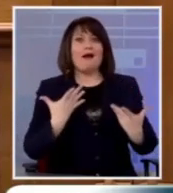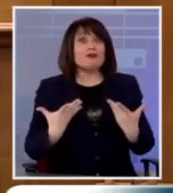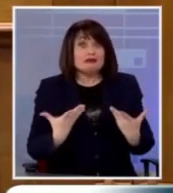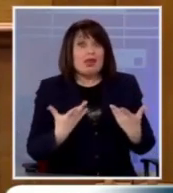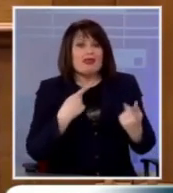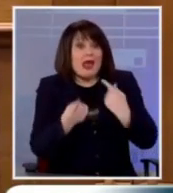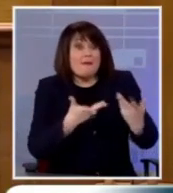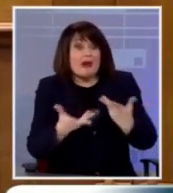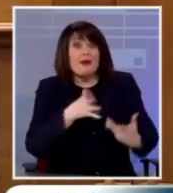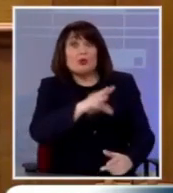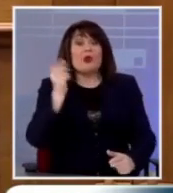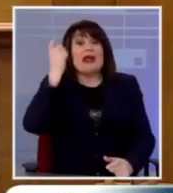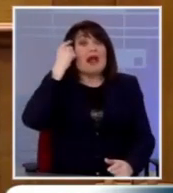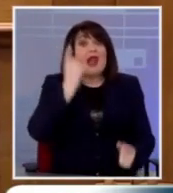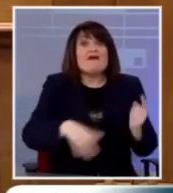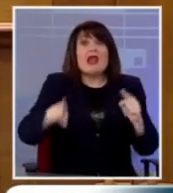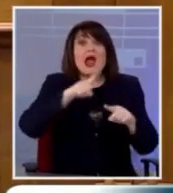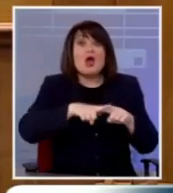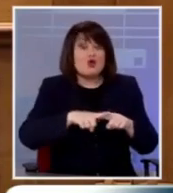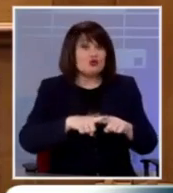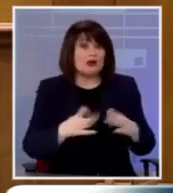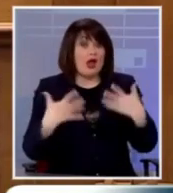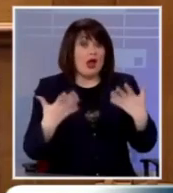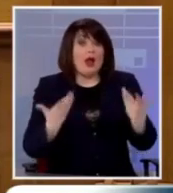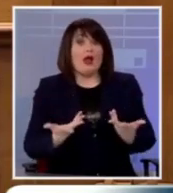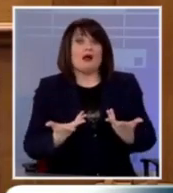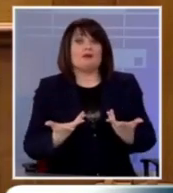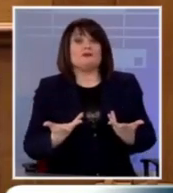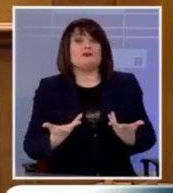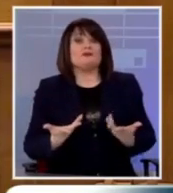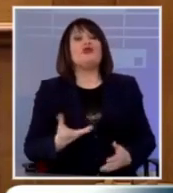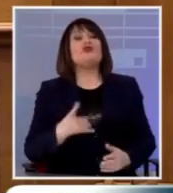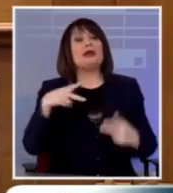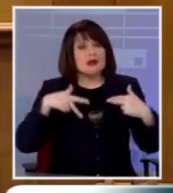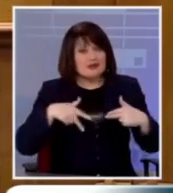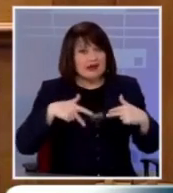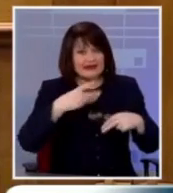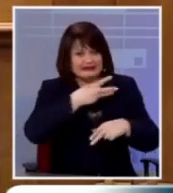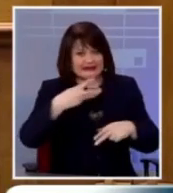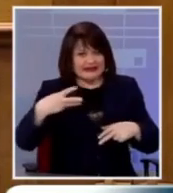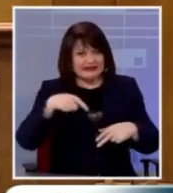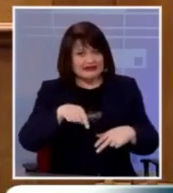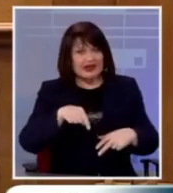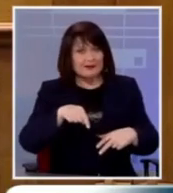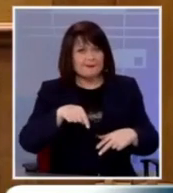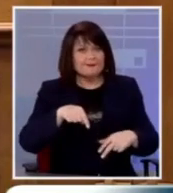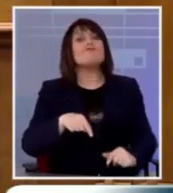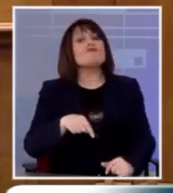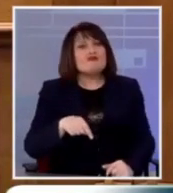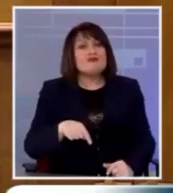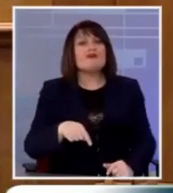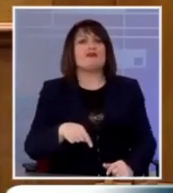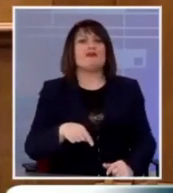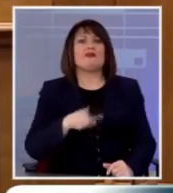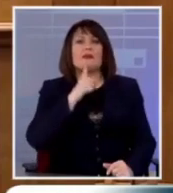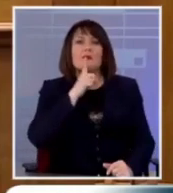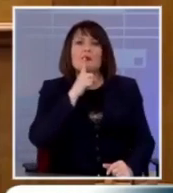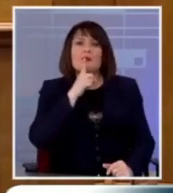Αντιλήφθηκε ο κόσμος, αντιλήφθηκε ο λαός πως η κυβέρνηση πλέον δεν χαρακτηρίζεται από